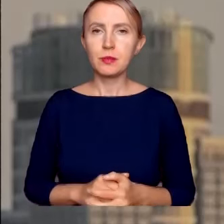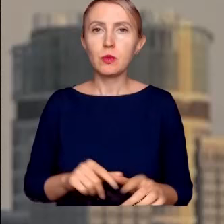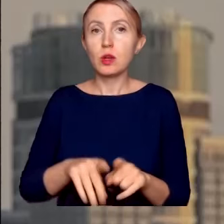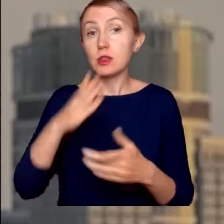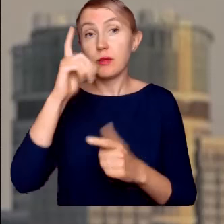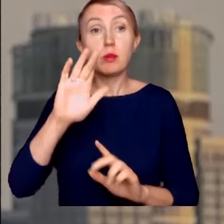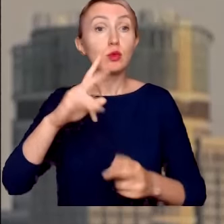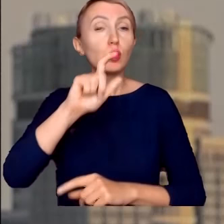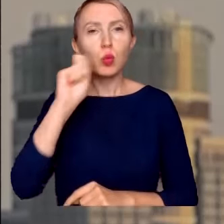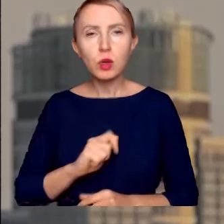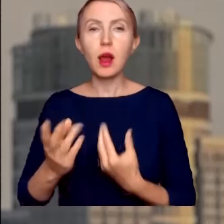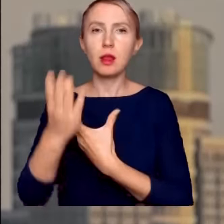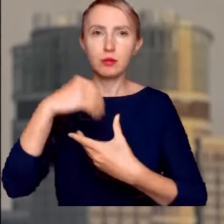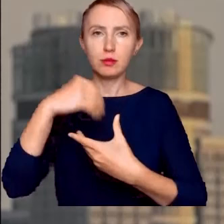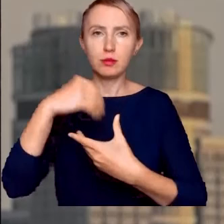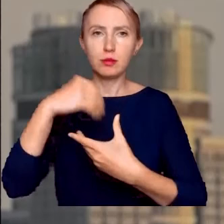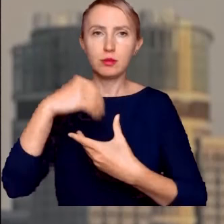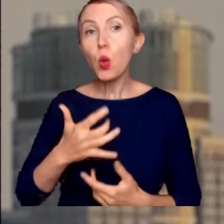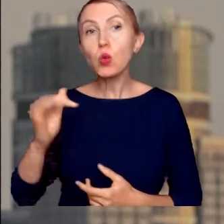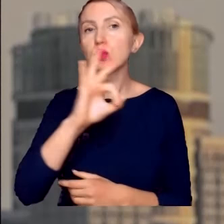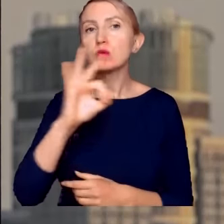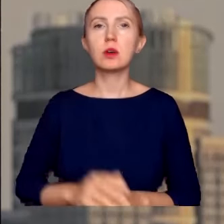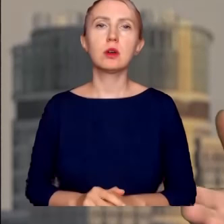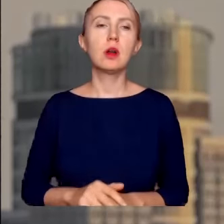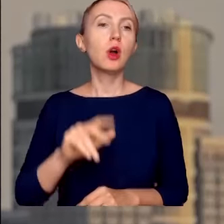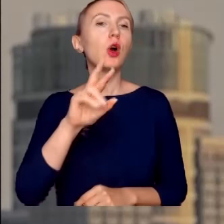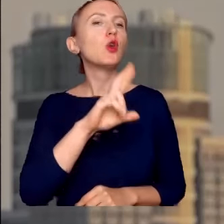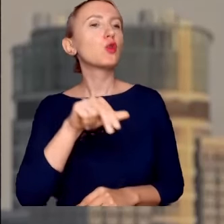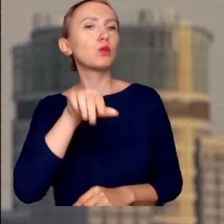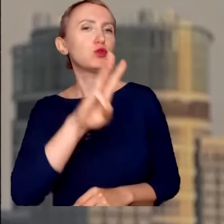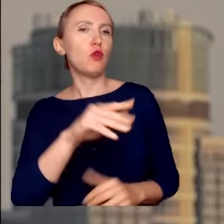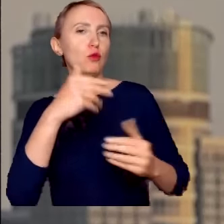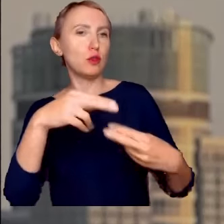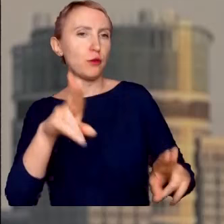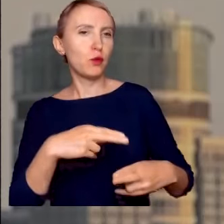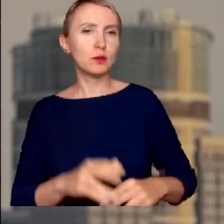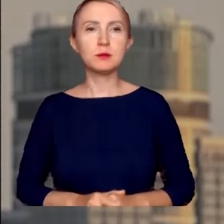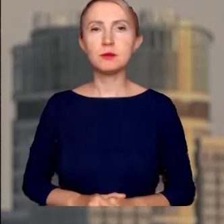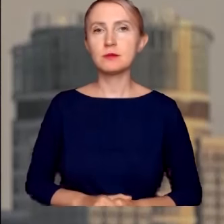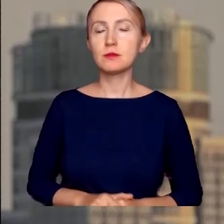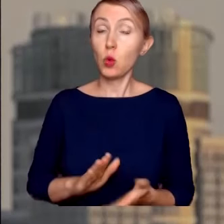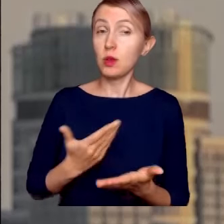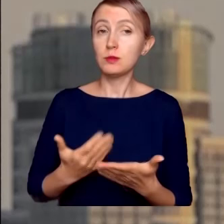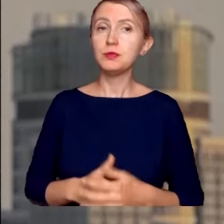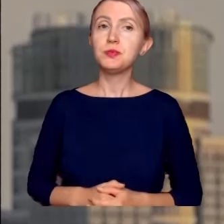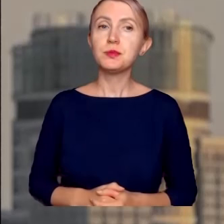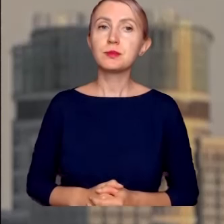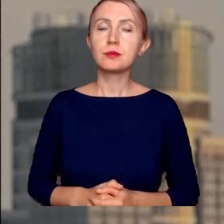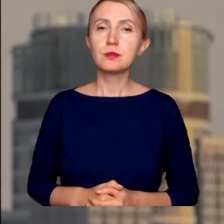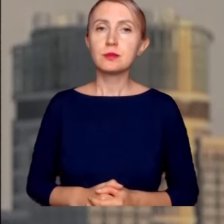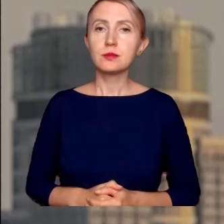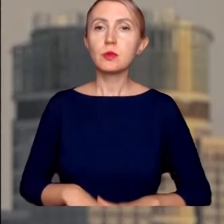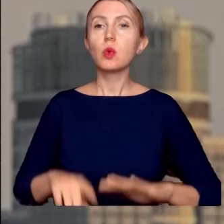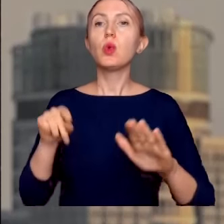mógłby zatrudniać, Rosjan. Rubcow wróci do wywiadu. No na przykład. Ale też co do tej